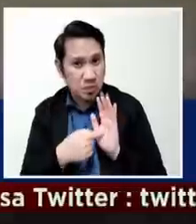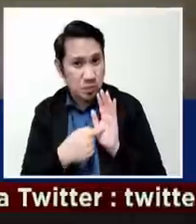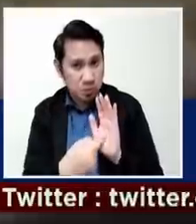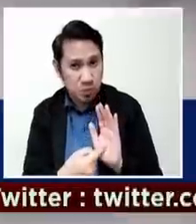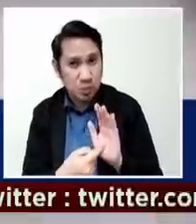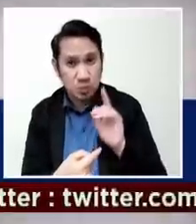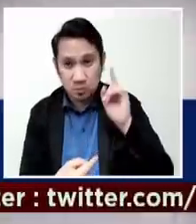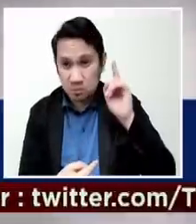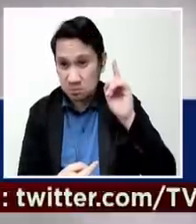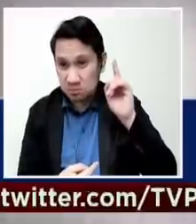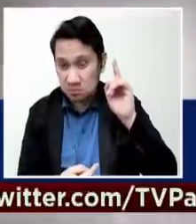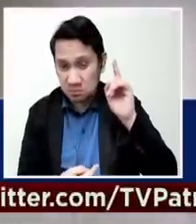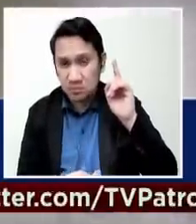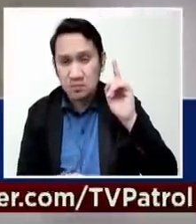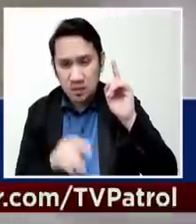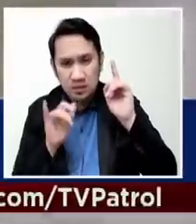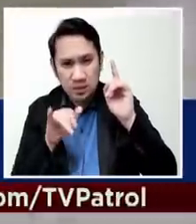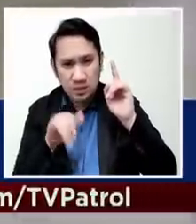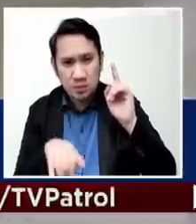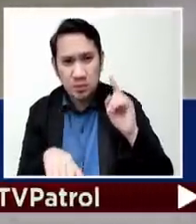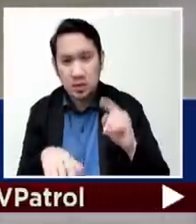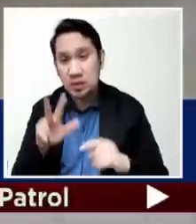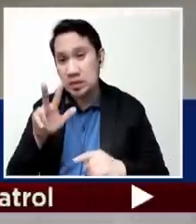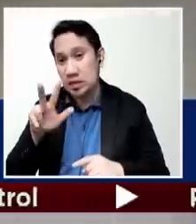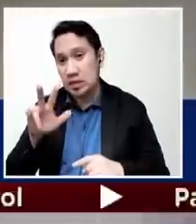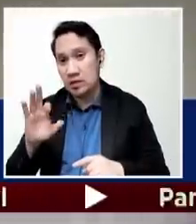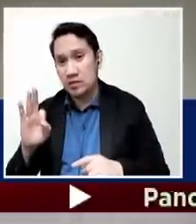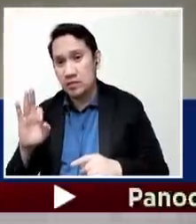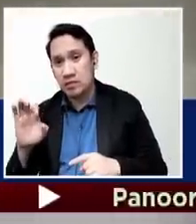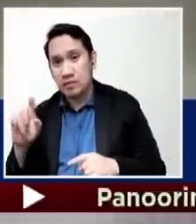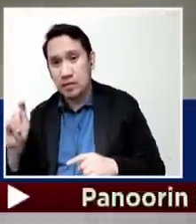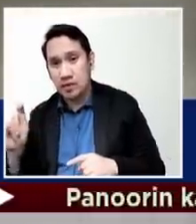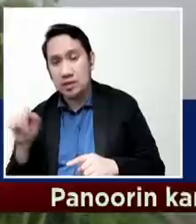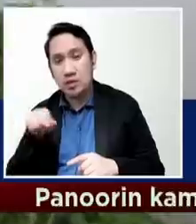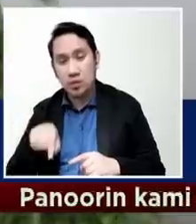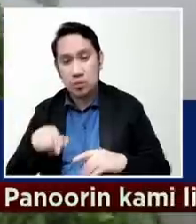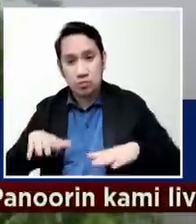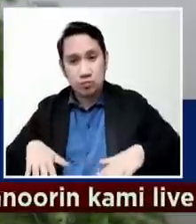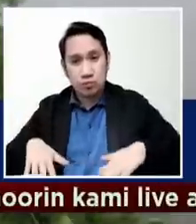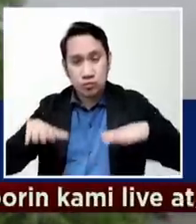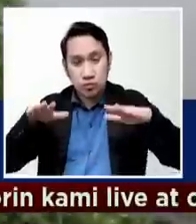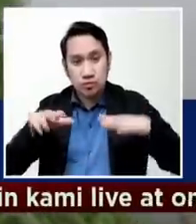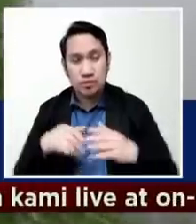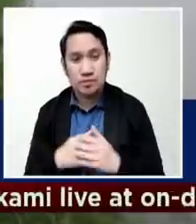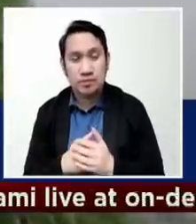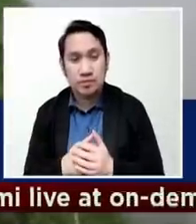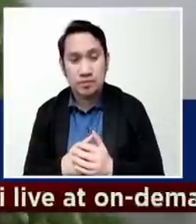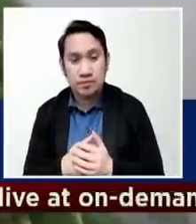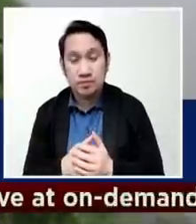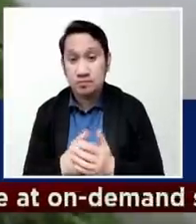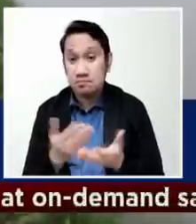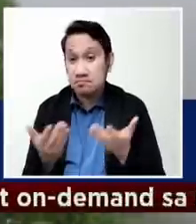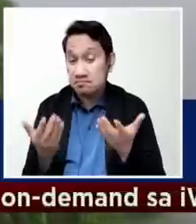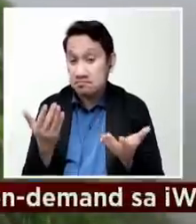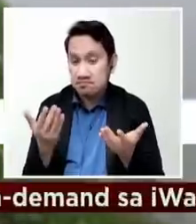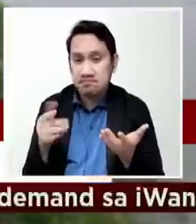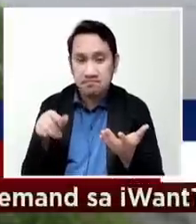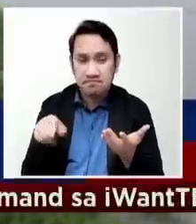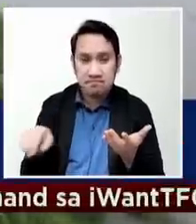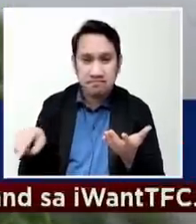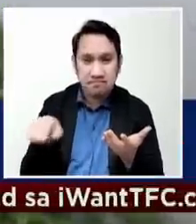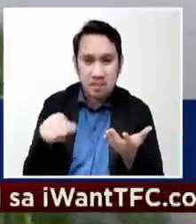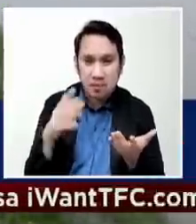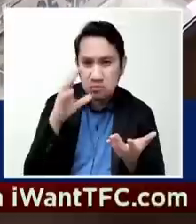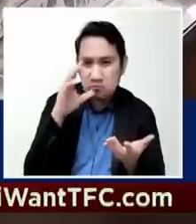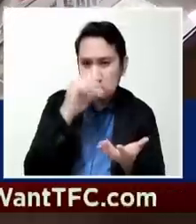Jennifer Castro, kita na abot sa tatlong talampakan ang lalim ng baha sa kanilang lugar. Sa pagtaya ng Provincial Risk Reduction and Management